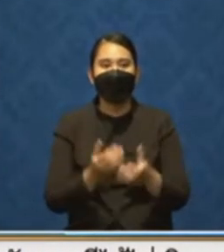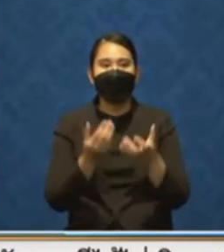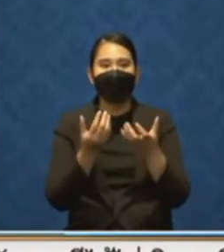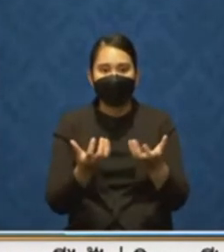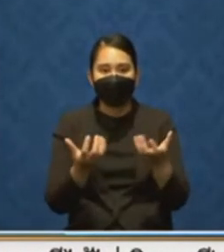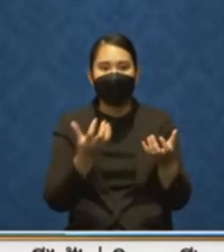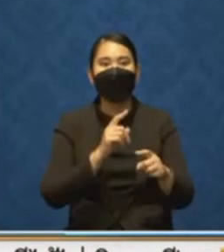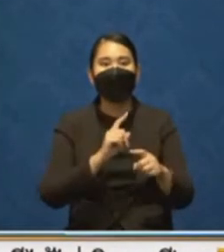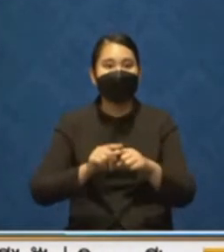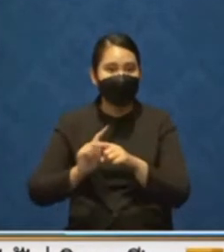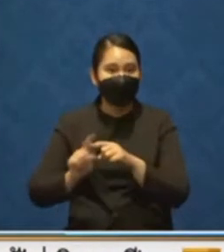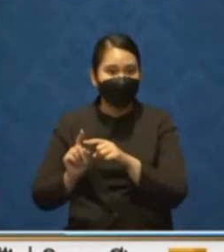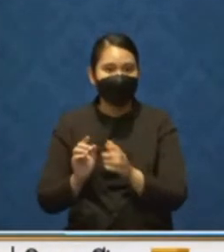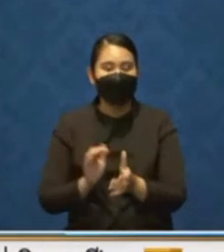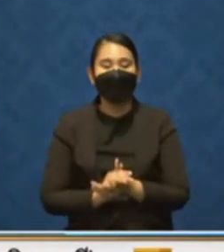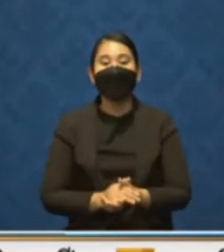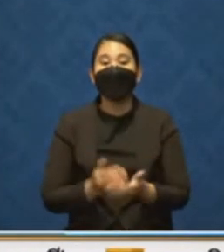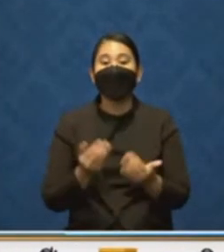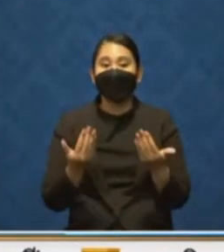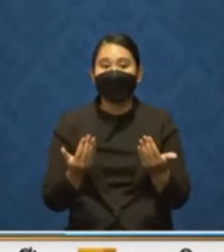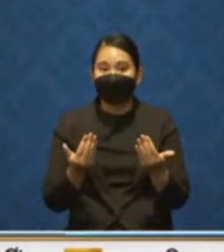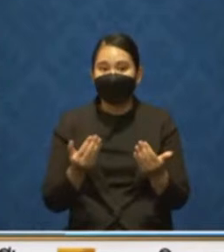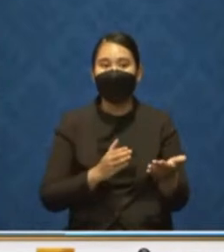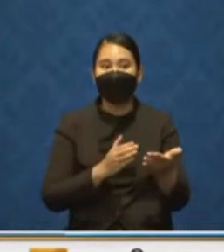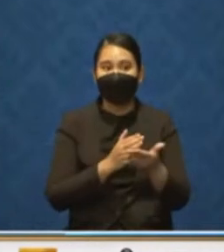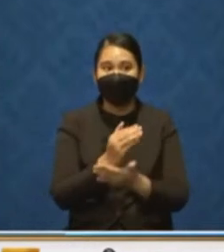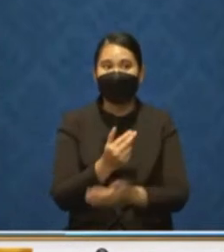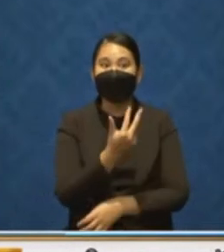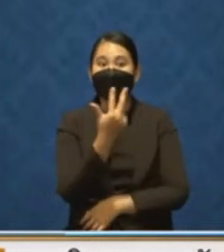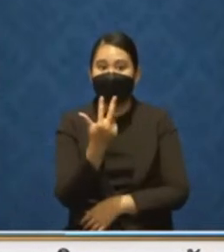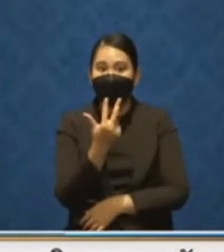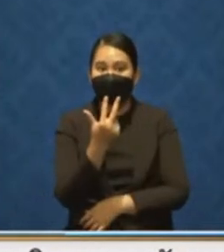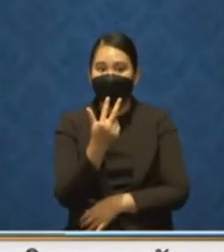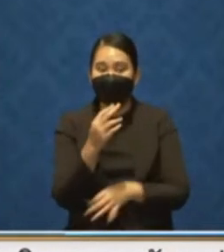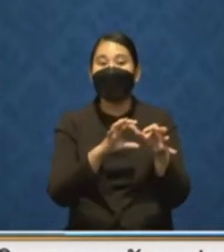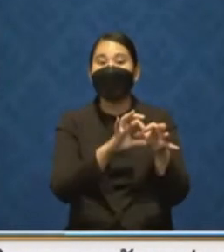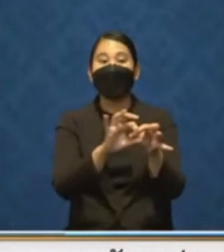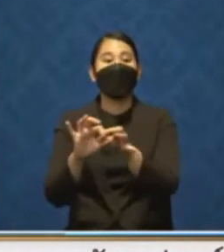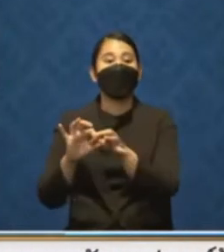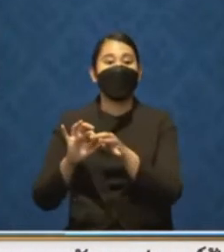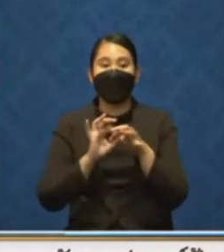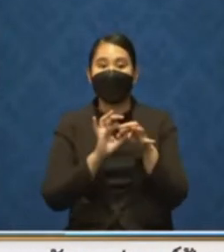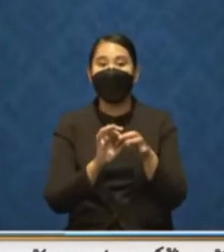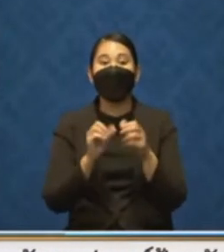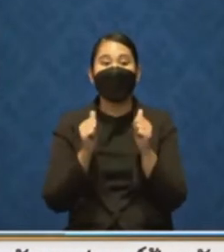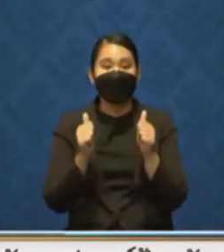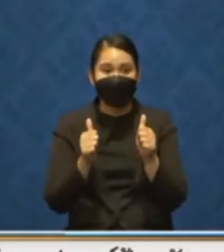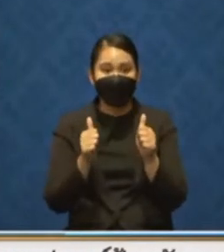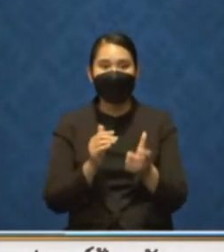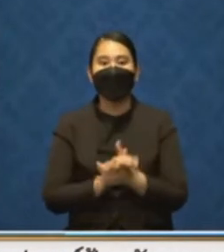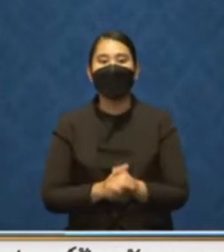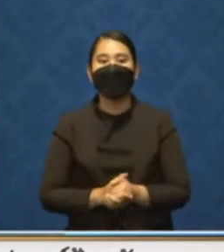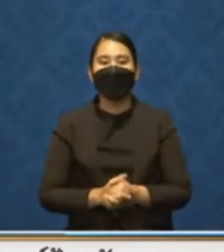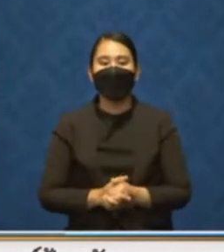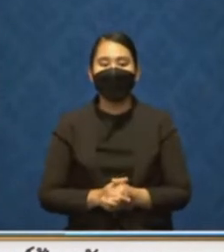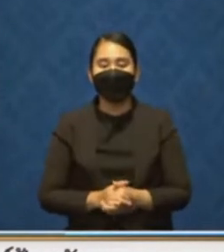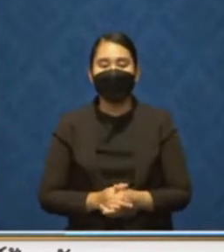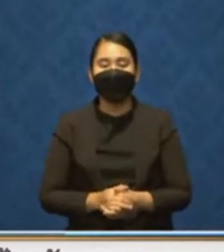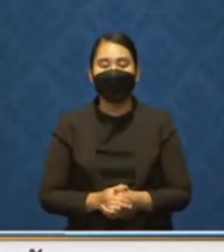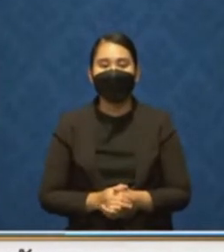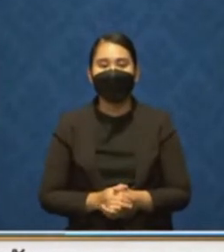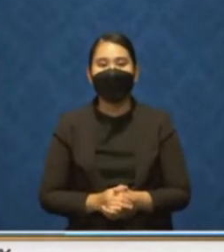บริการนี่คือให้ 3ฝ่ายอยู่ร่วมกันได้แบบ win winนอกจากนั้นก็ยังมี